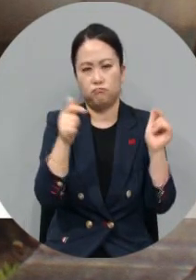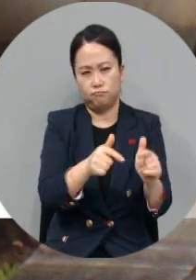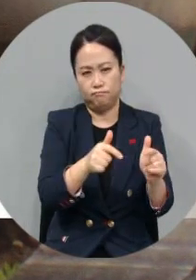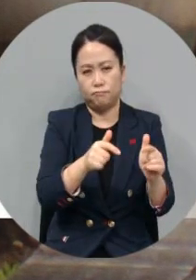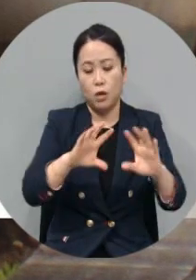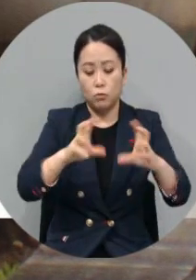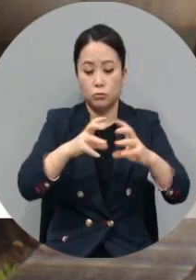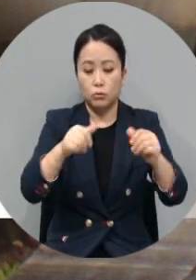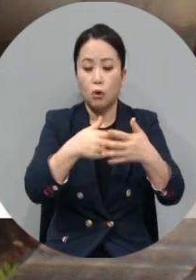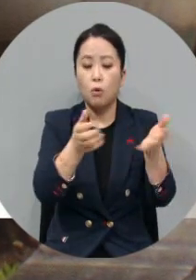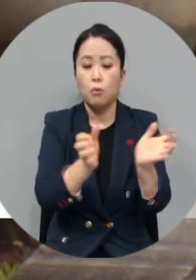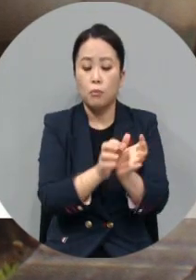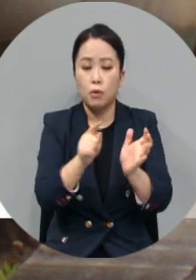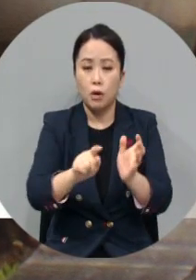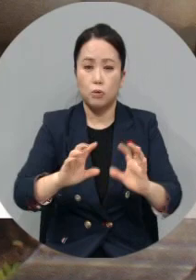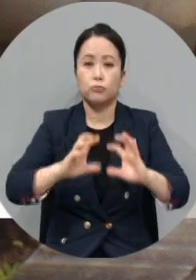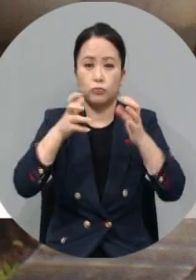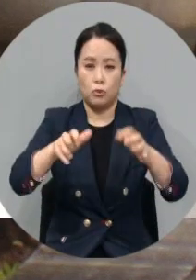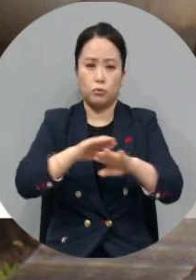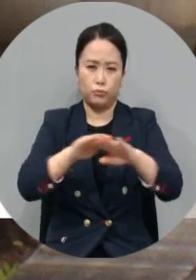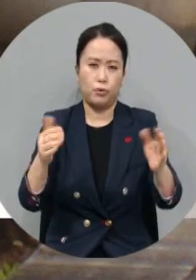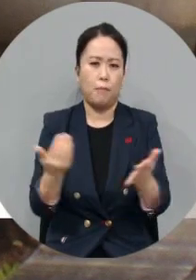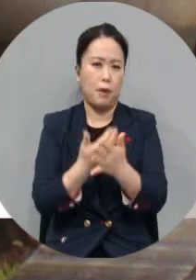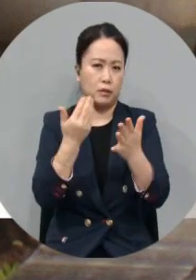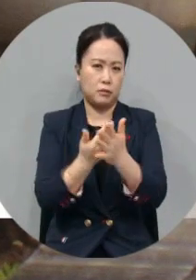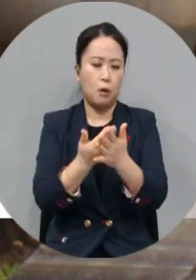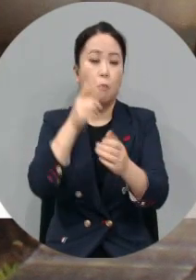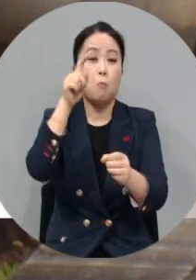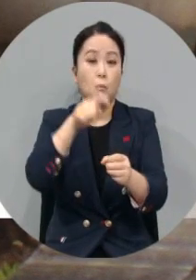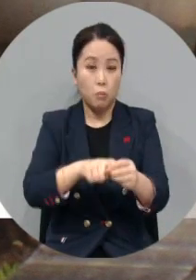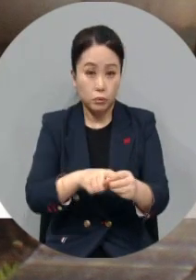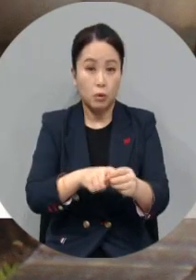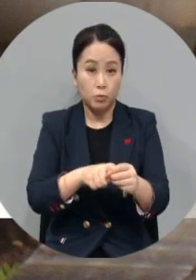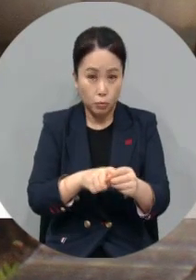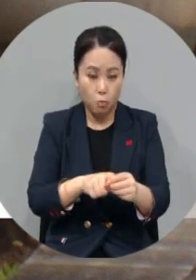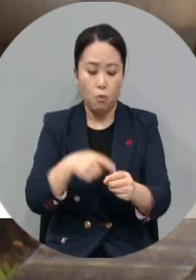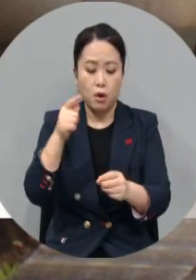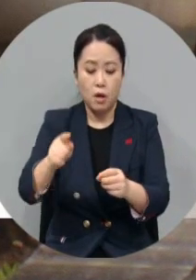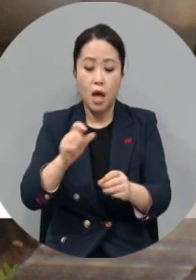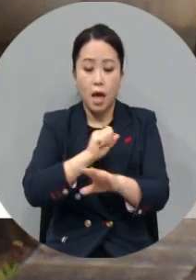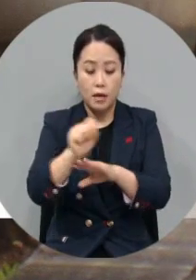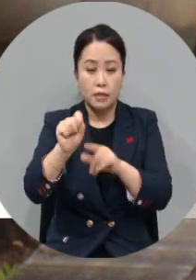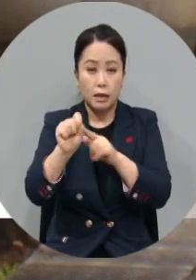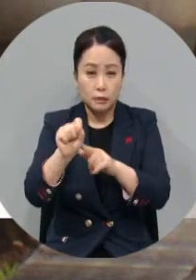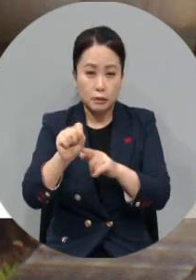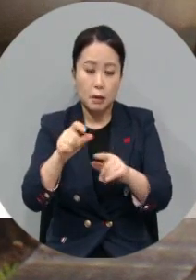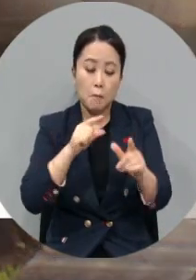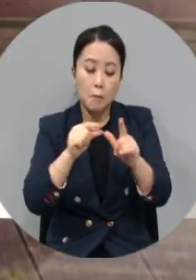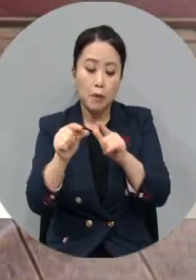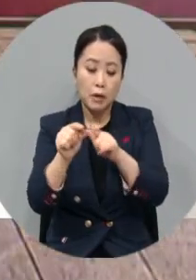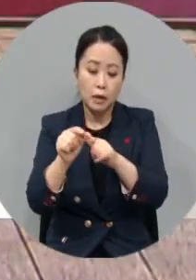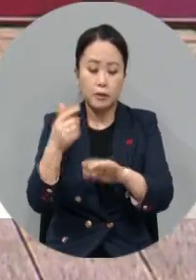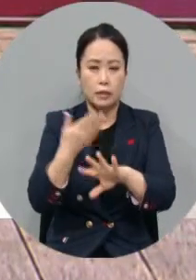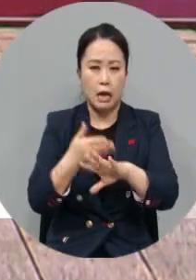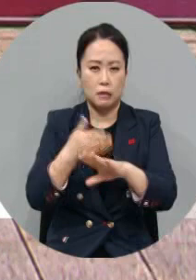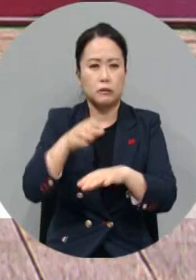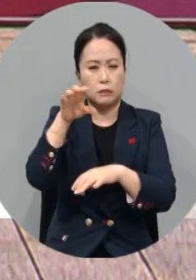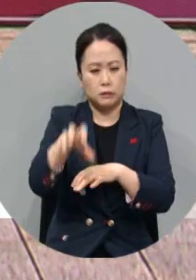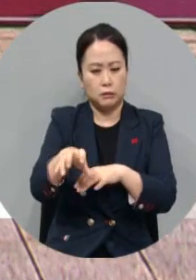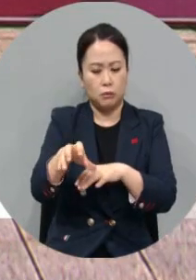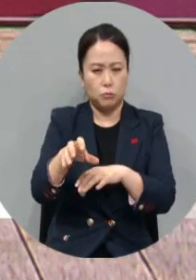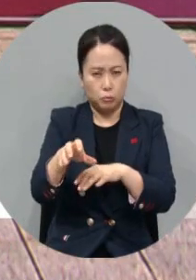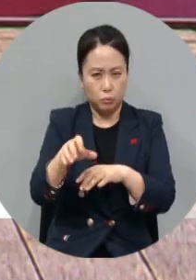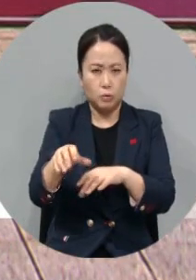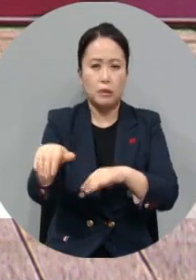국토교통부가 국토균형 발전을 이유로 해당 노선을 열차를 다른 지역 노선에 투입하기로 결정한 건데요. 피해가 우려되는